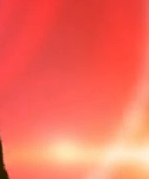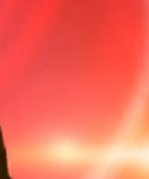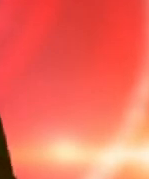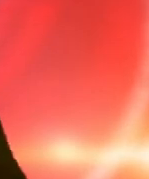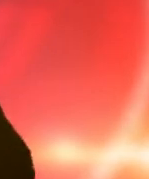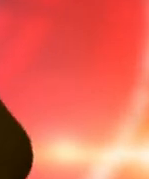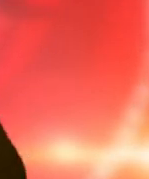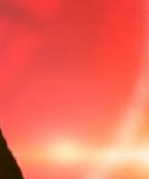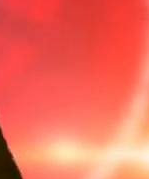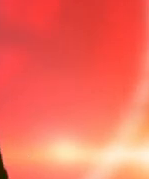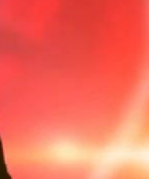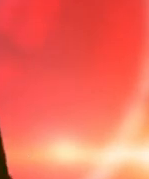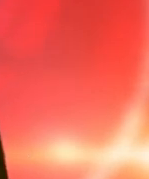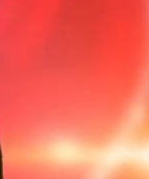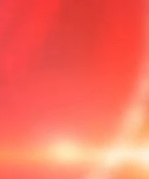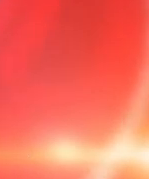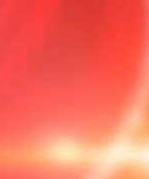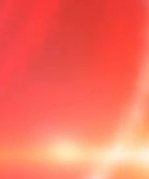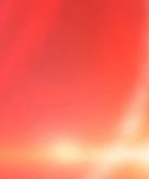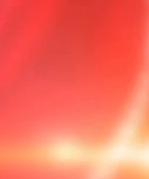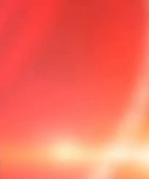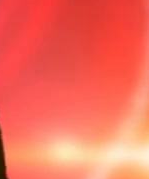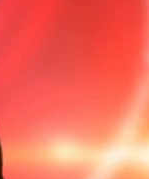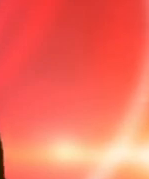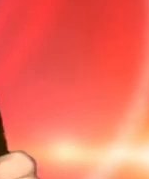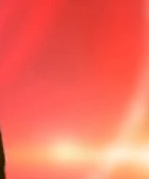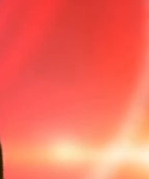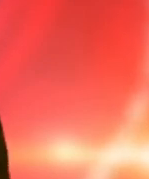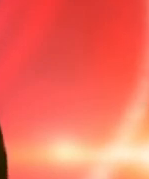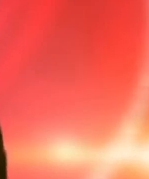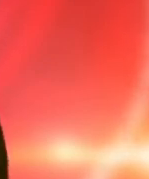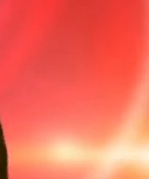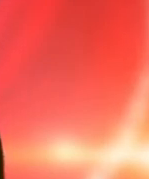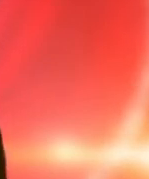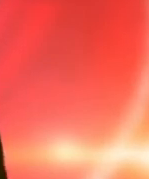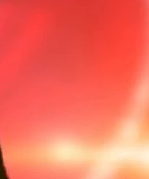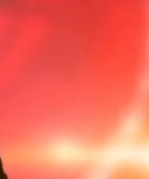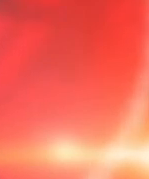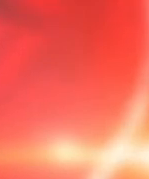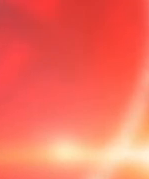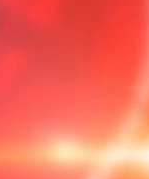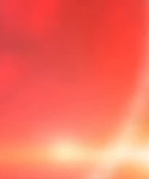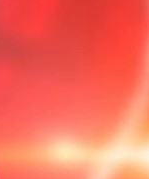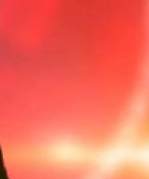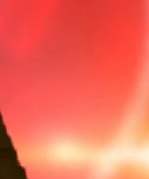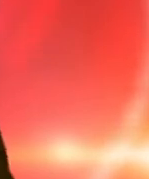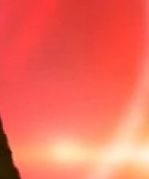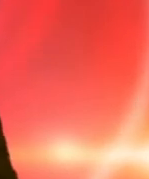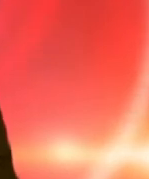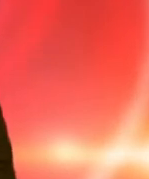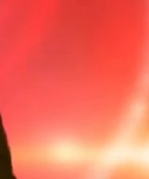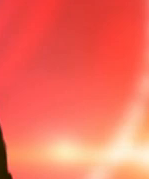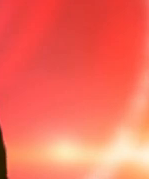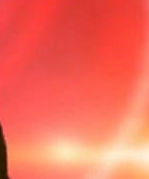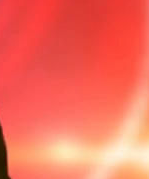informați privitor la securitatea în traficul rutier în perioada rece a anului și vor fi atenționați de a prelua măsurile necesare